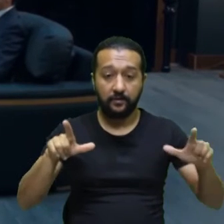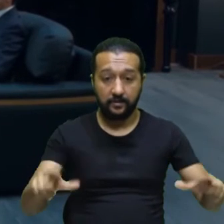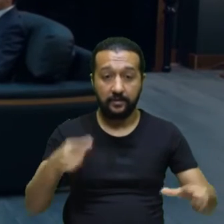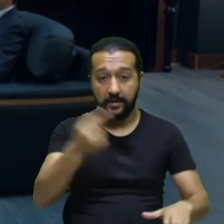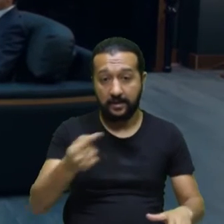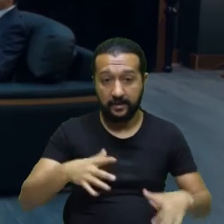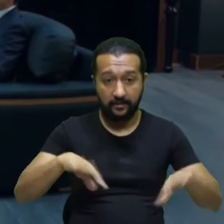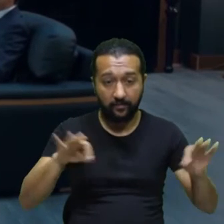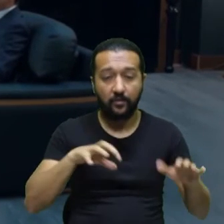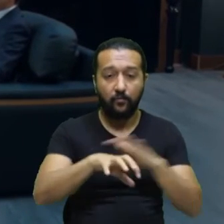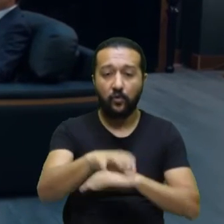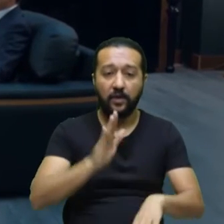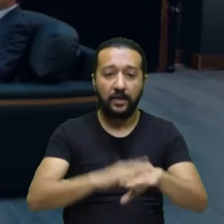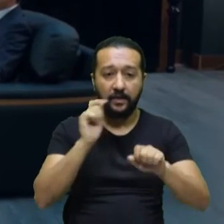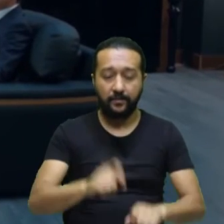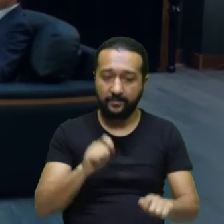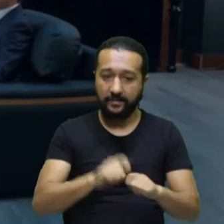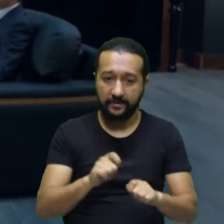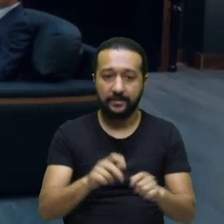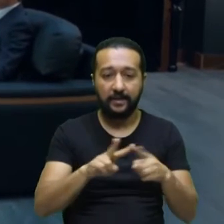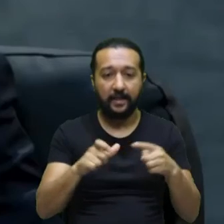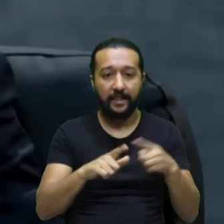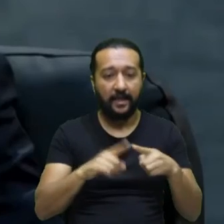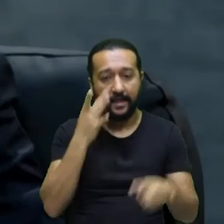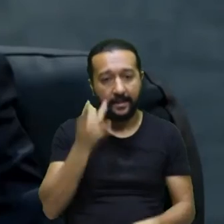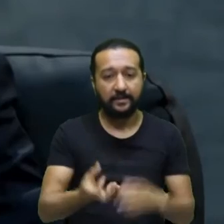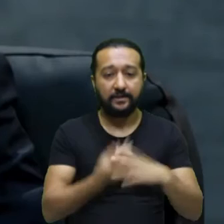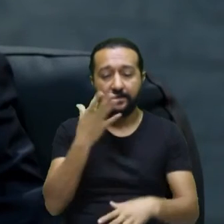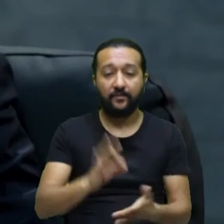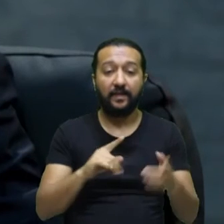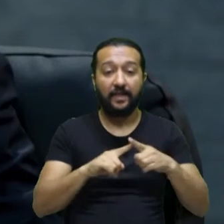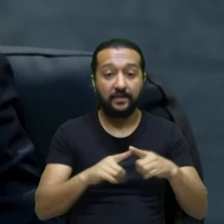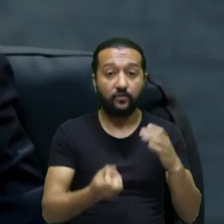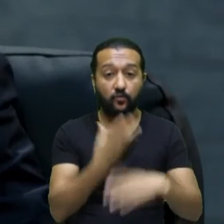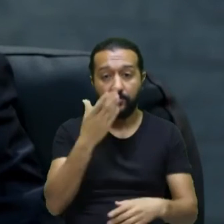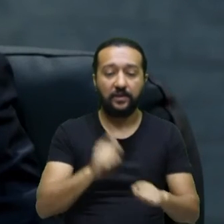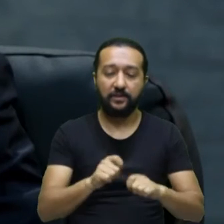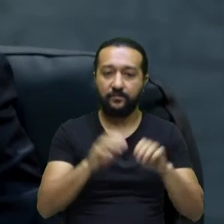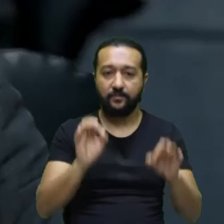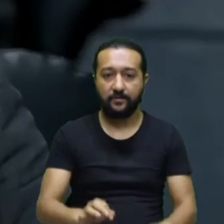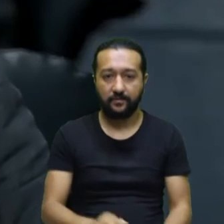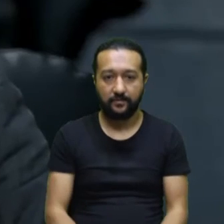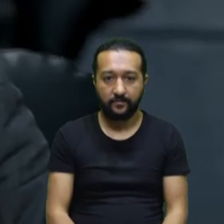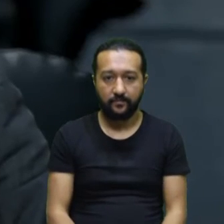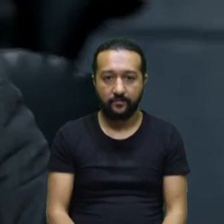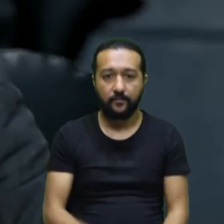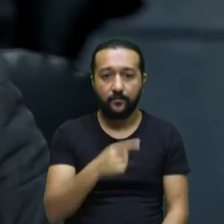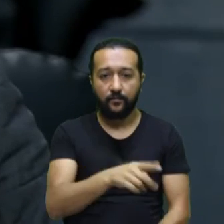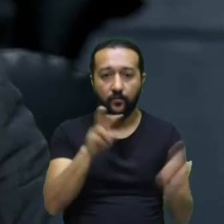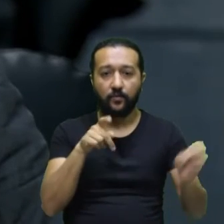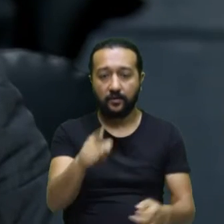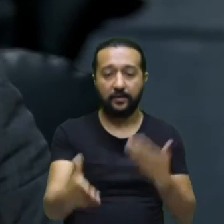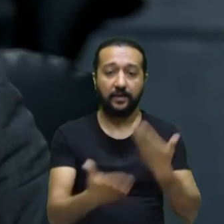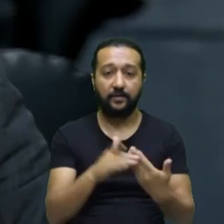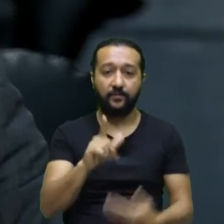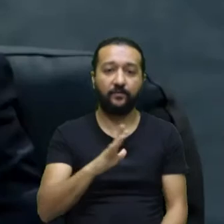Harita tamamlandığında bölgede atacağımız adımları netleştireceğiz ve tesis kurma aşamasına geçeceğiz. Bu